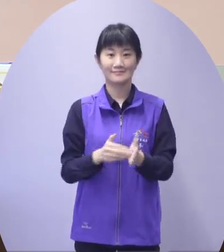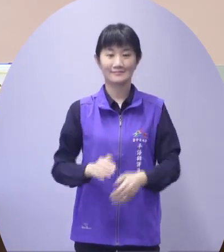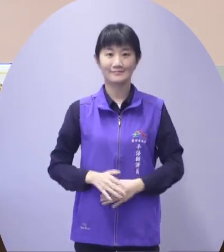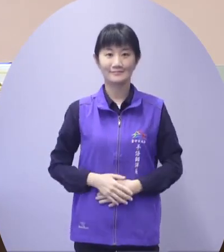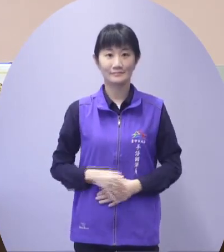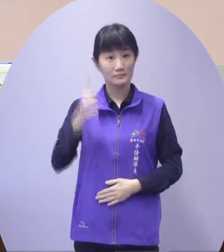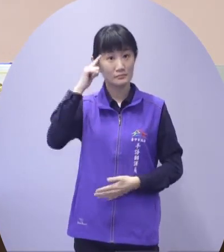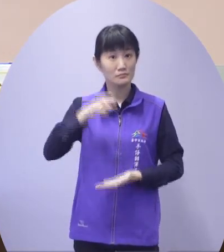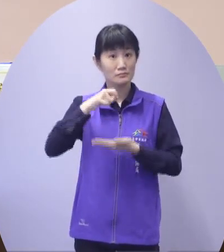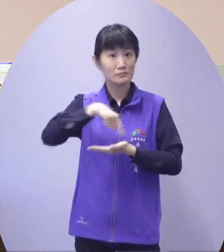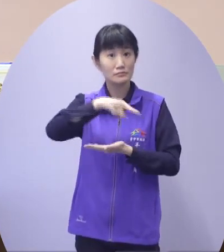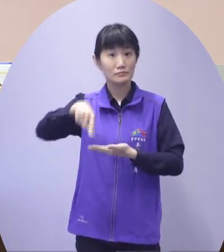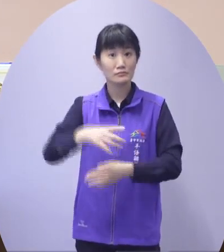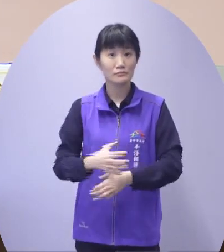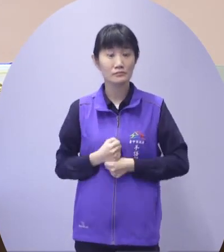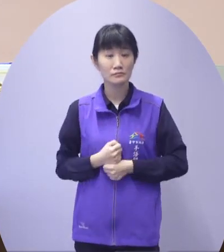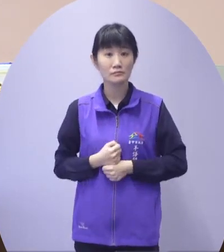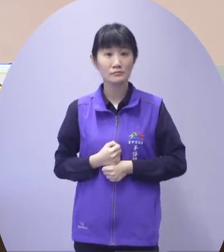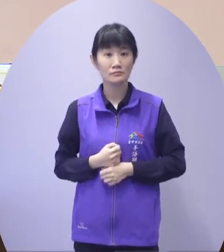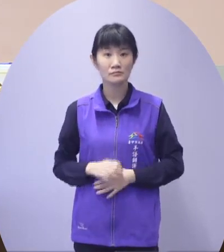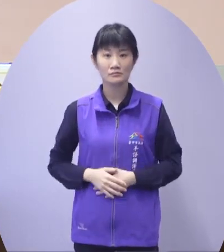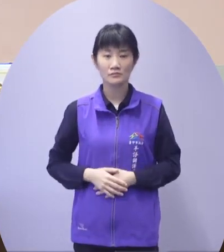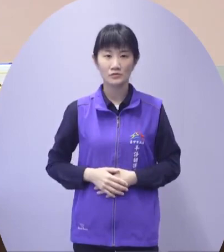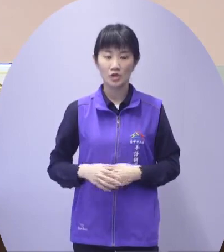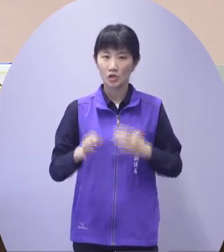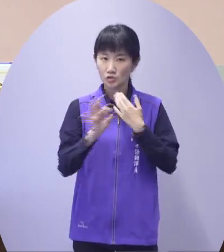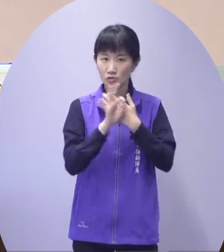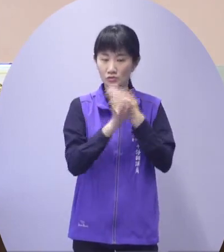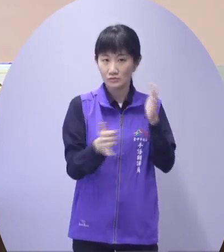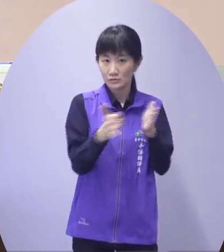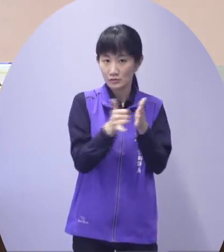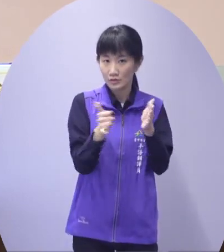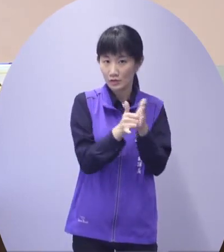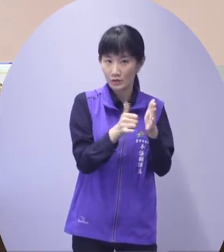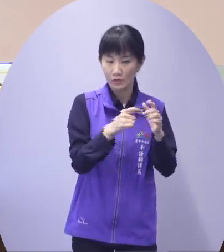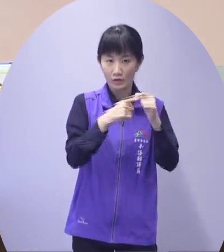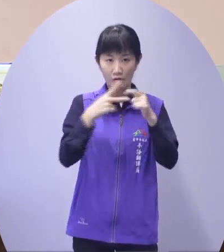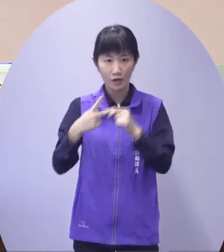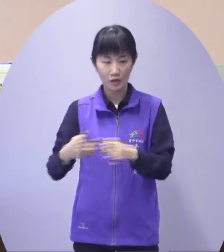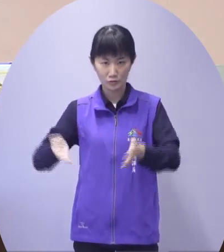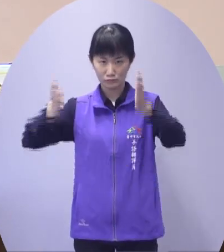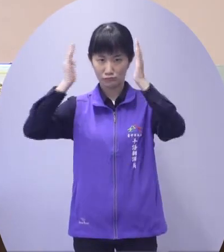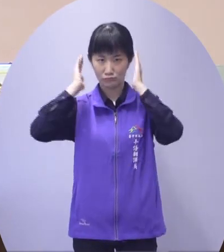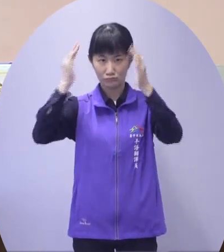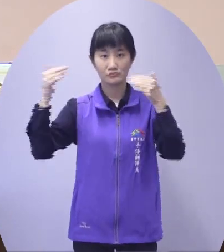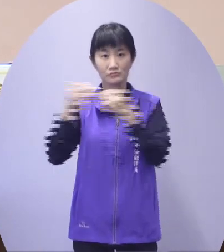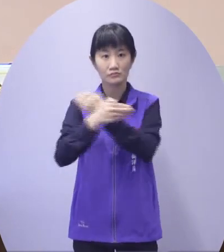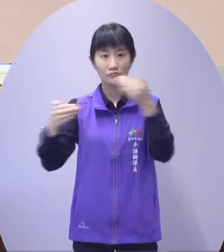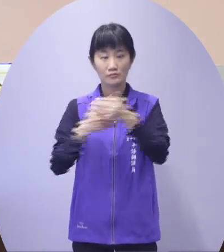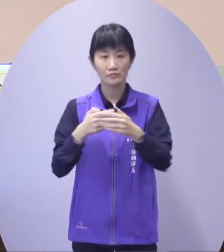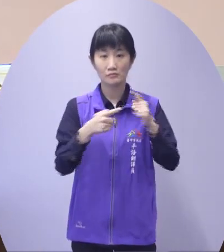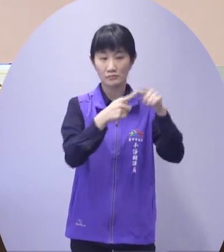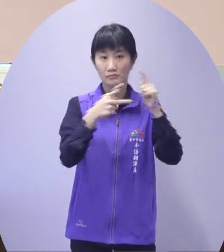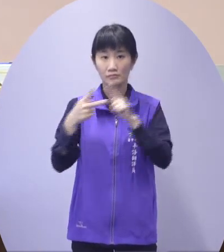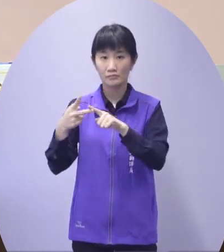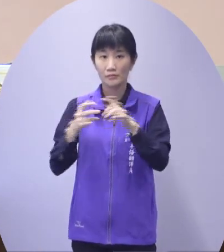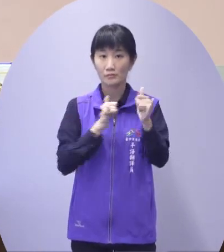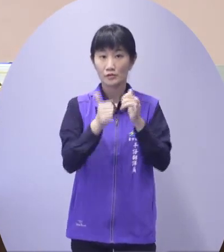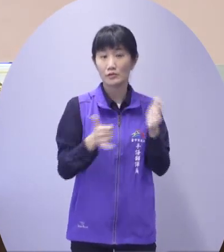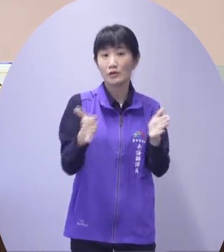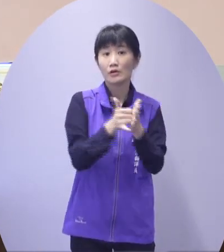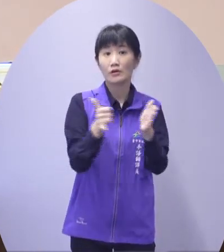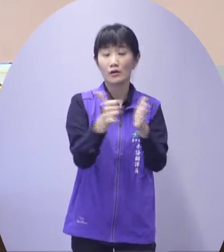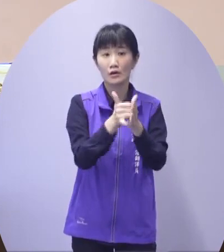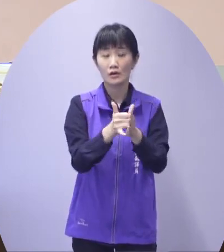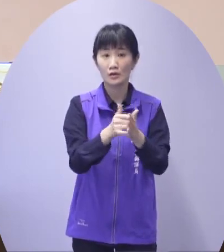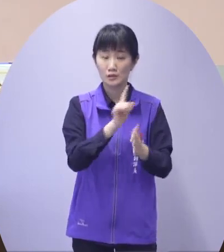醒大家的是，不管是试营运或是正式通车营运，民众搭乘的时候